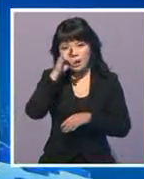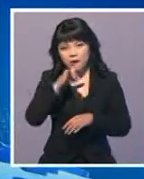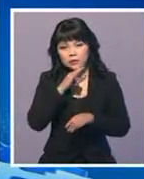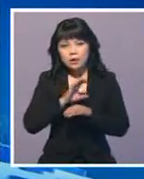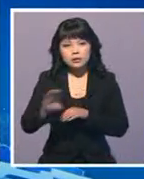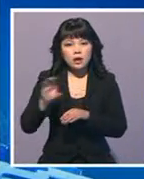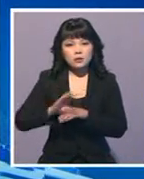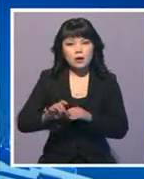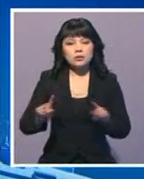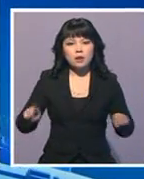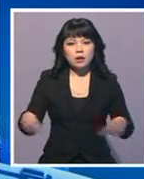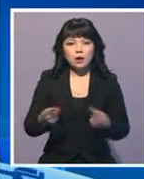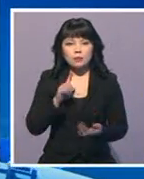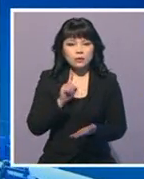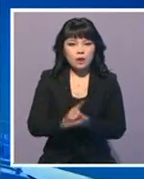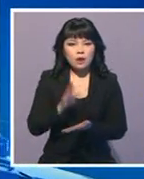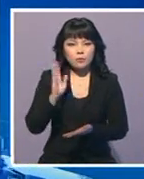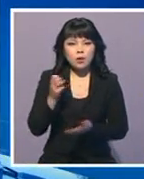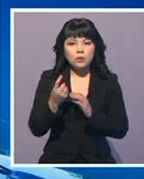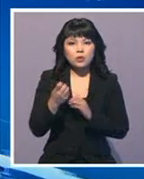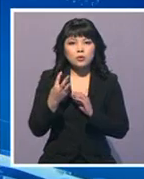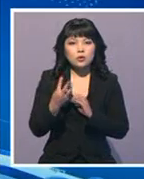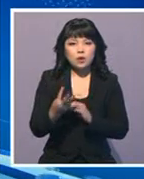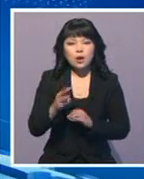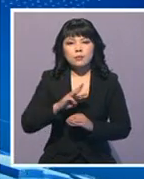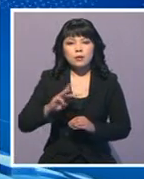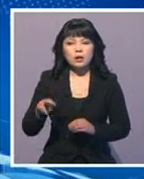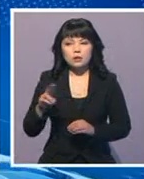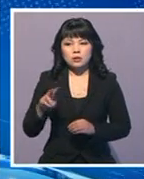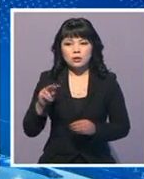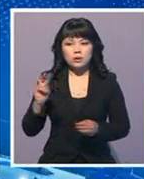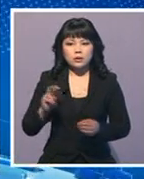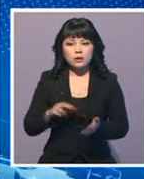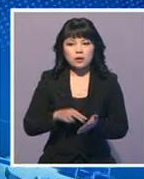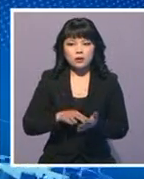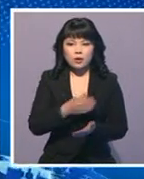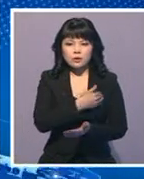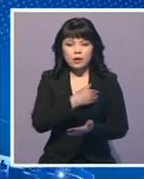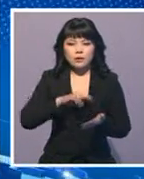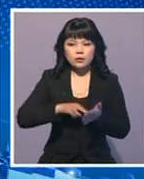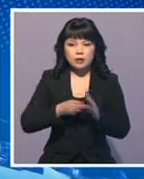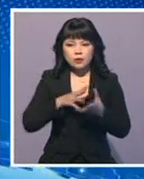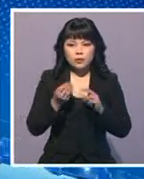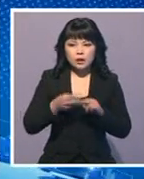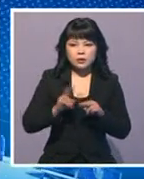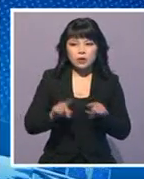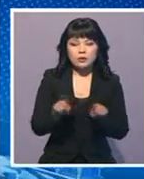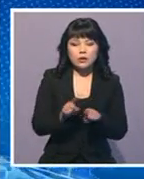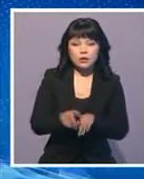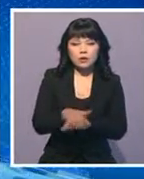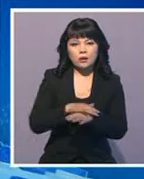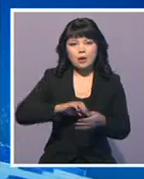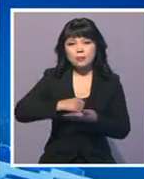бұйыл 103,2 миллиард тенгеге артыру жоспарланып отыр. Ал коммуналды қызмет төлемі өспейт, ақылы қызметтердің үлесі бұрын